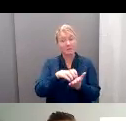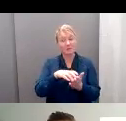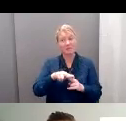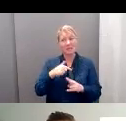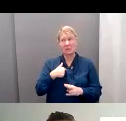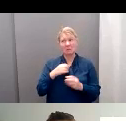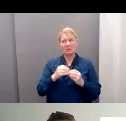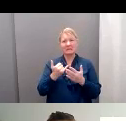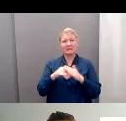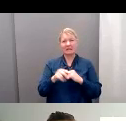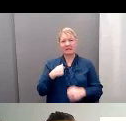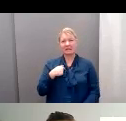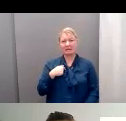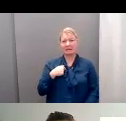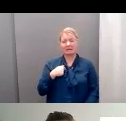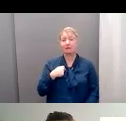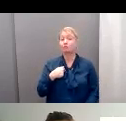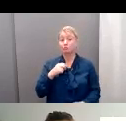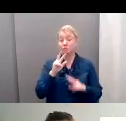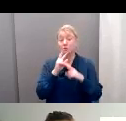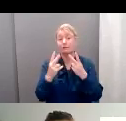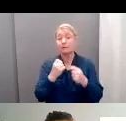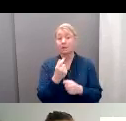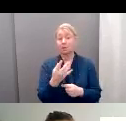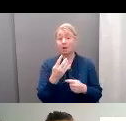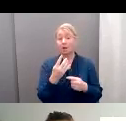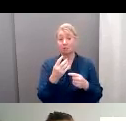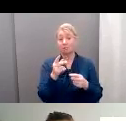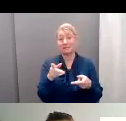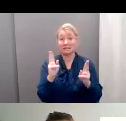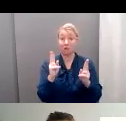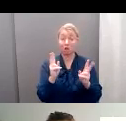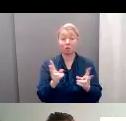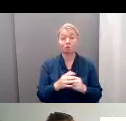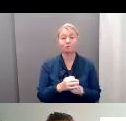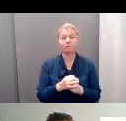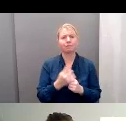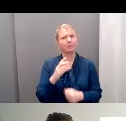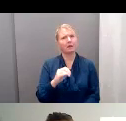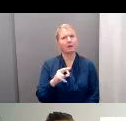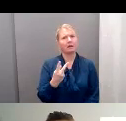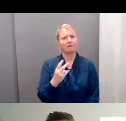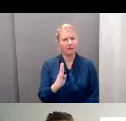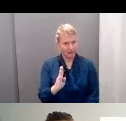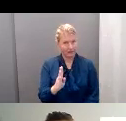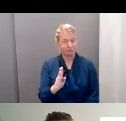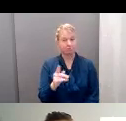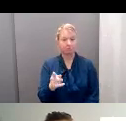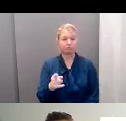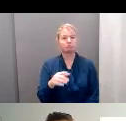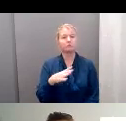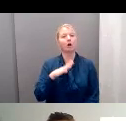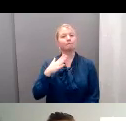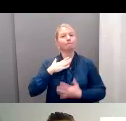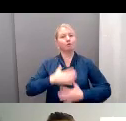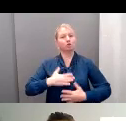Och jag ska också visa några citat. Det första är av Arvid som har en fysisk funktionsnedsättning.